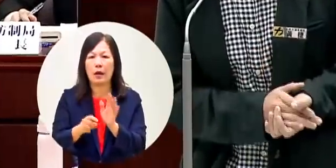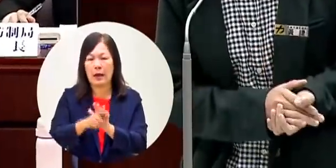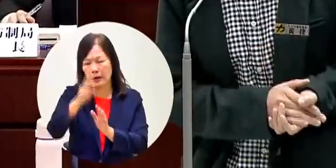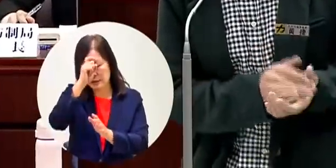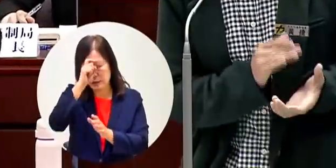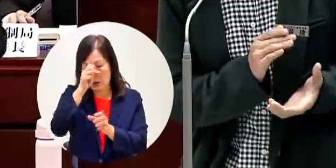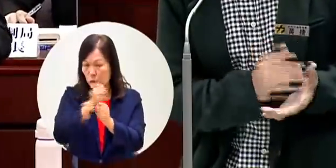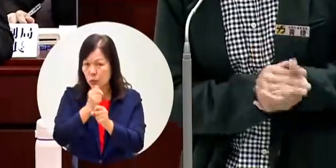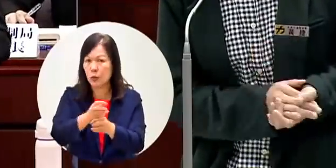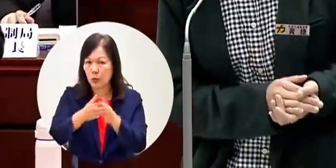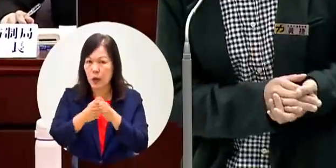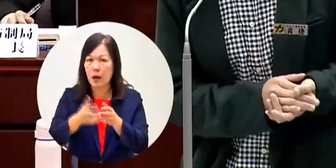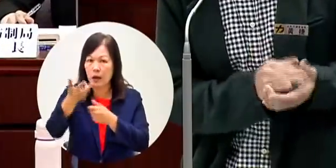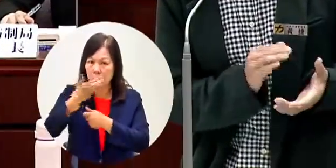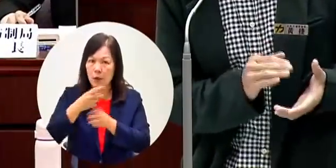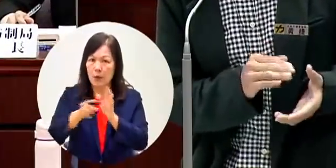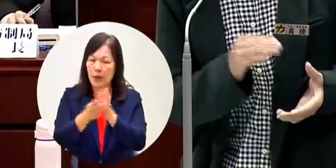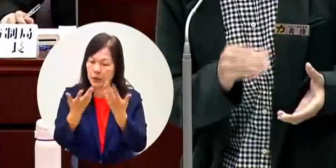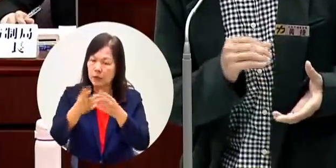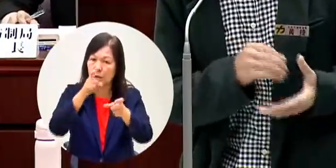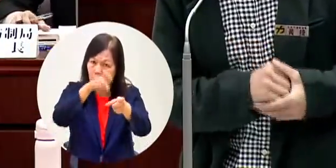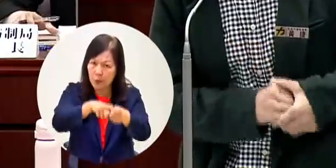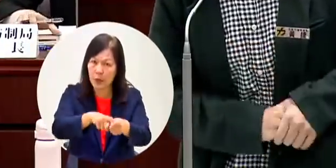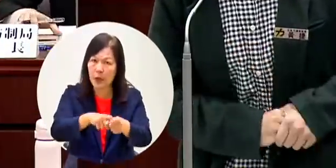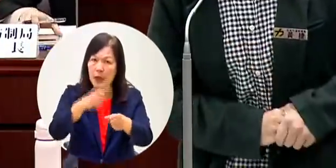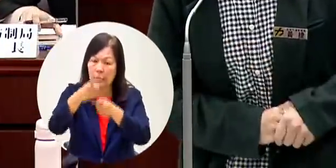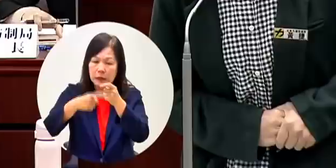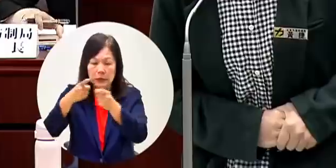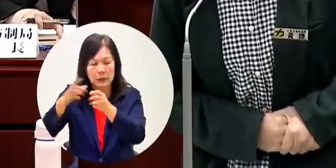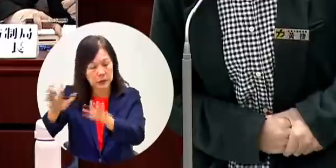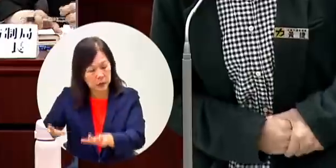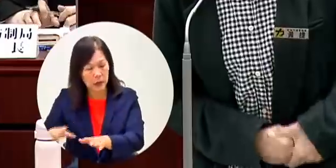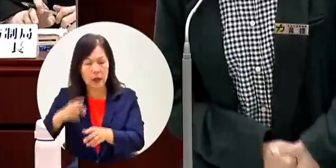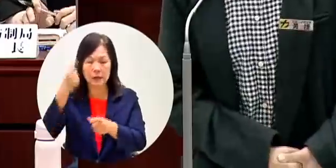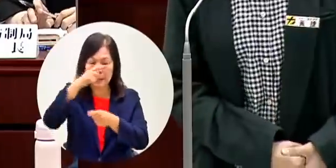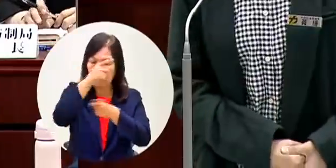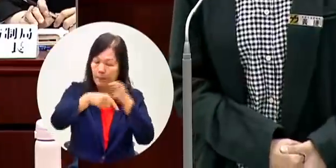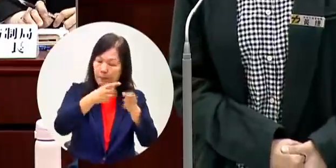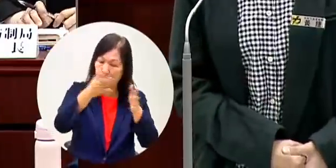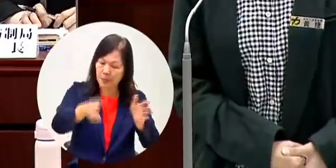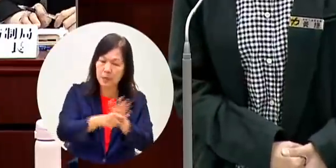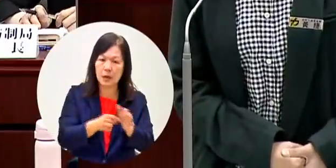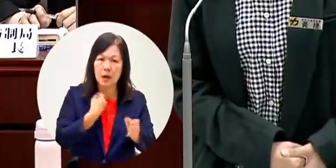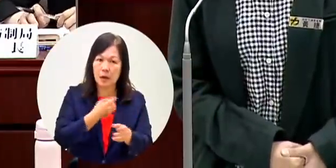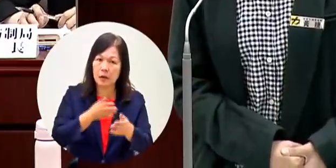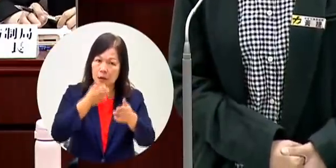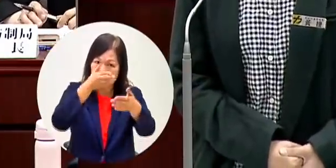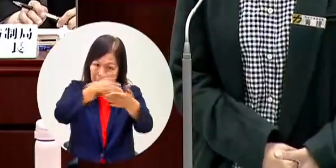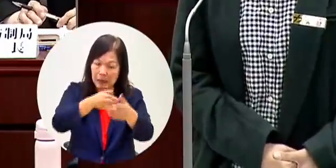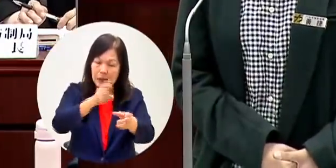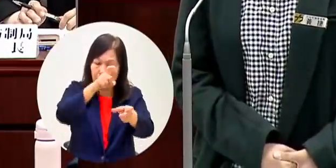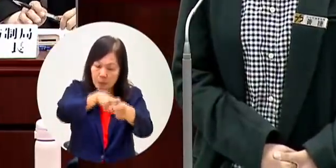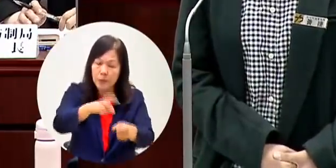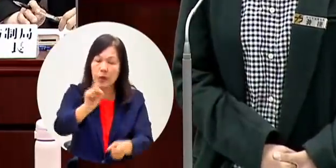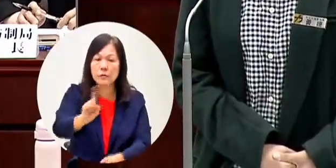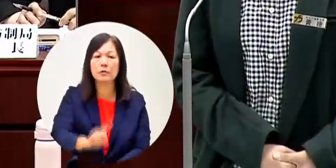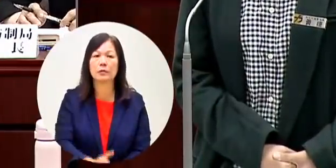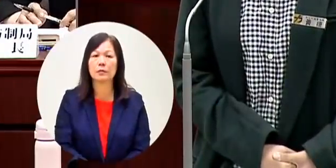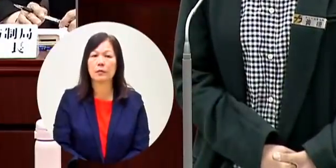今年或者是明年你们希望达到的实质减量是多少呢？ 这一部分哈，因为不是只有我